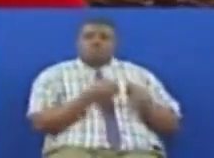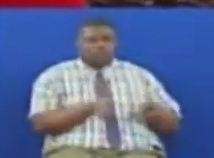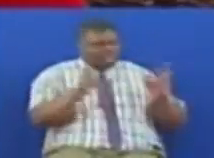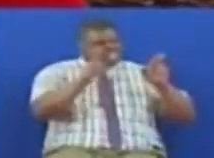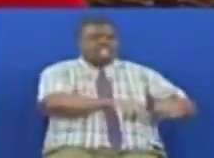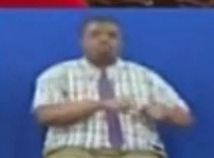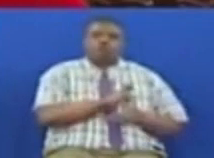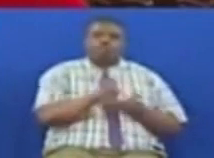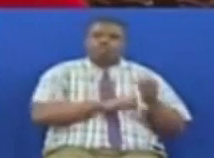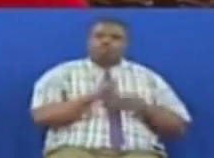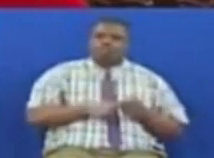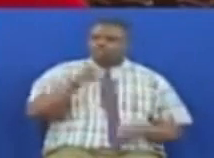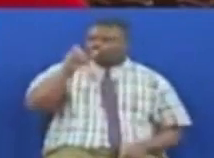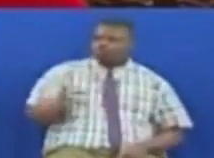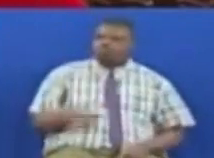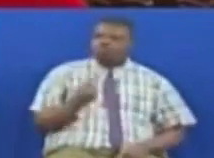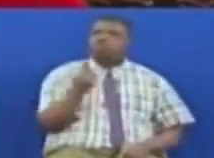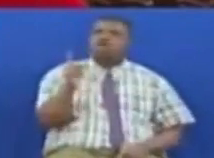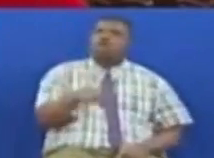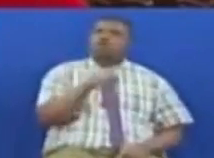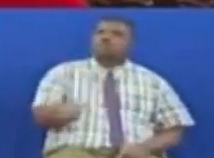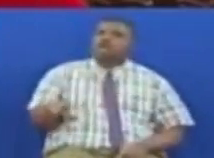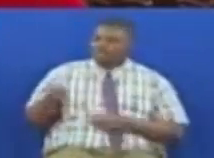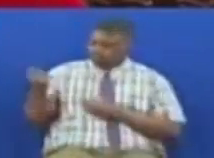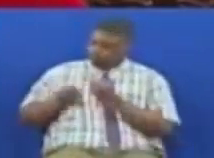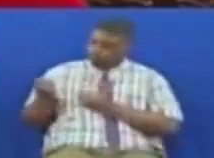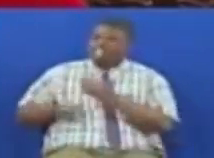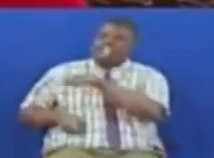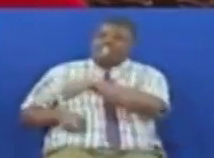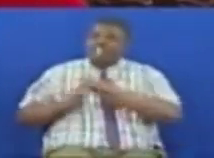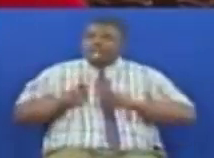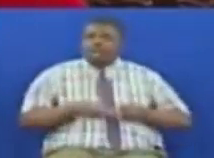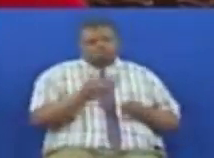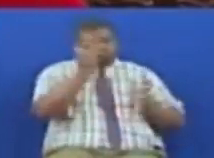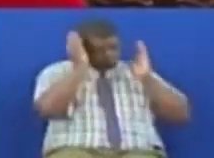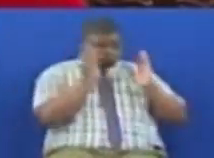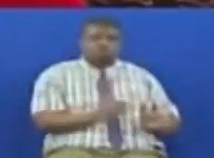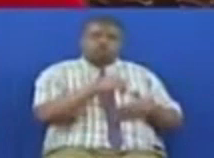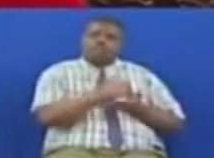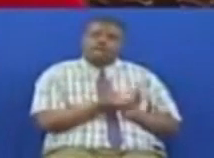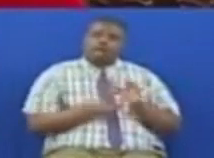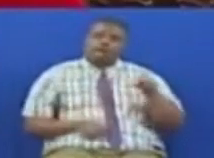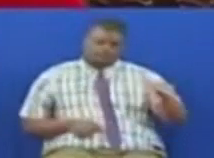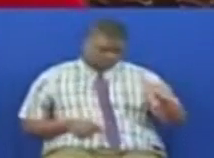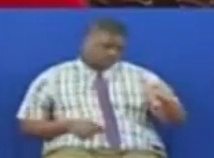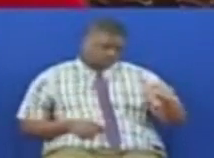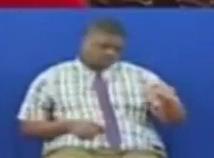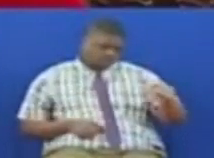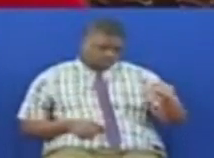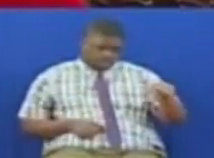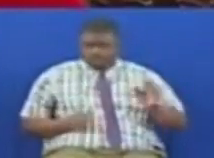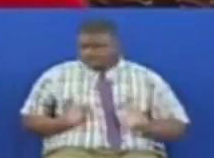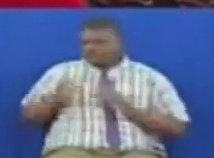halmashauri kwa kosa la mtendaji mmoja tu ambaye ni mkurugenzi au mkuu wa idara husika. Mheshimiwa Naibu Spika, kambi rasmi ya upinzani